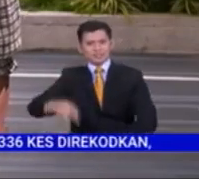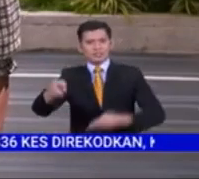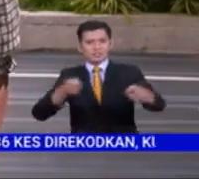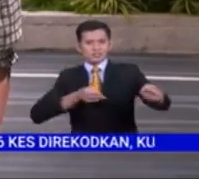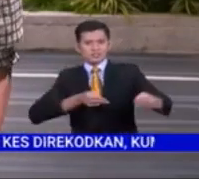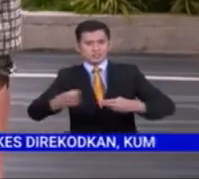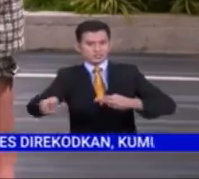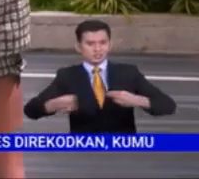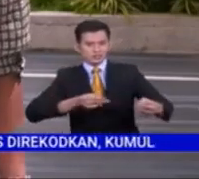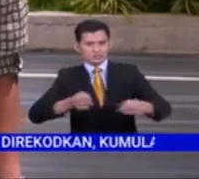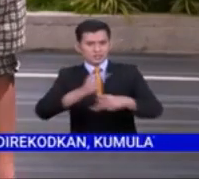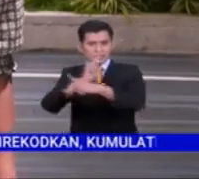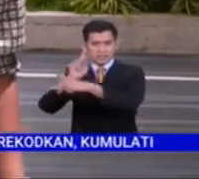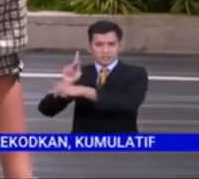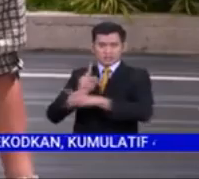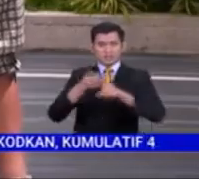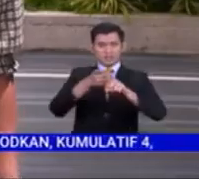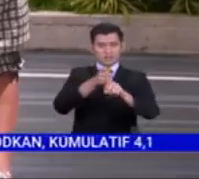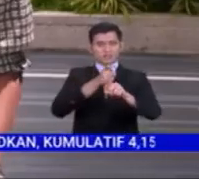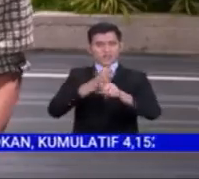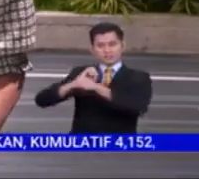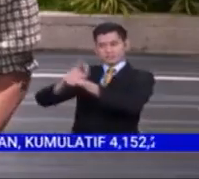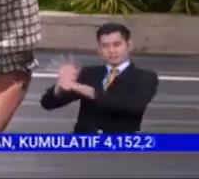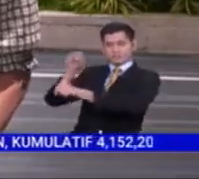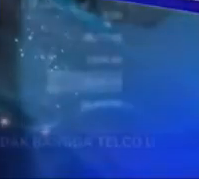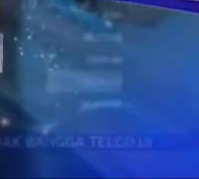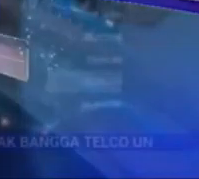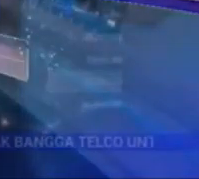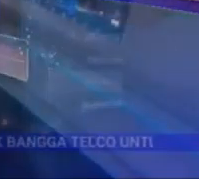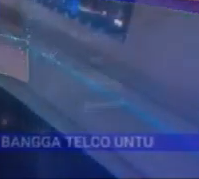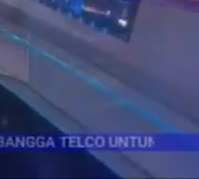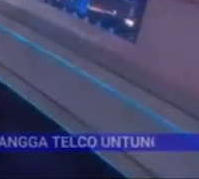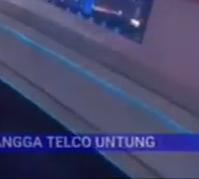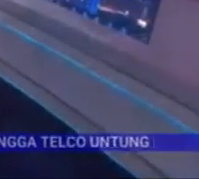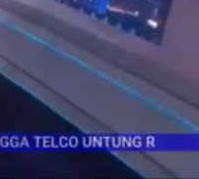belum berakhir. Kayal Vili Manian, Berita RTM.